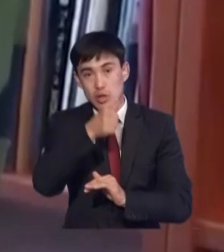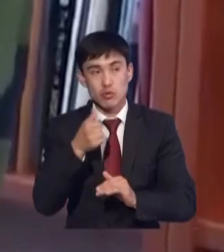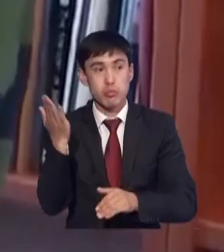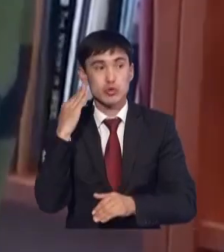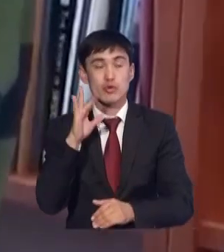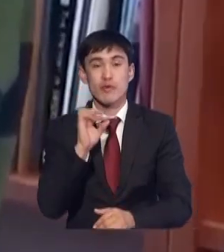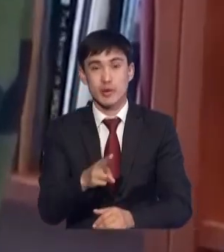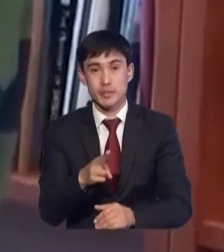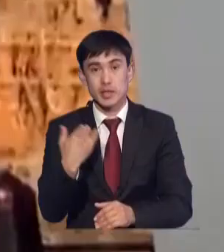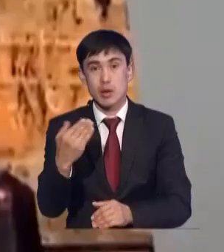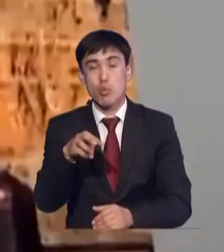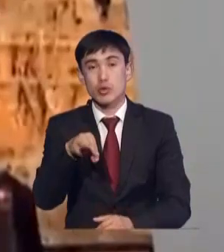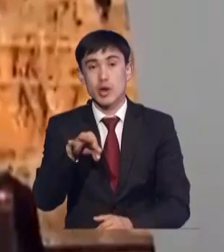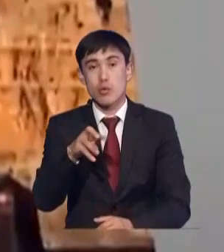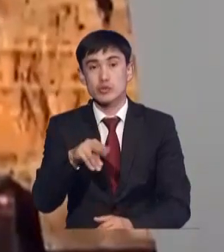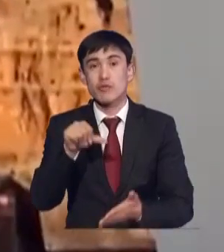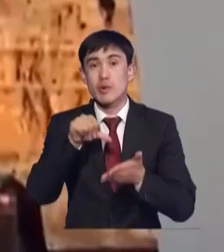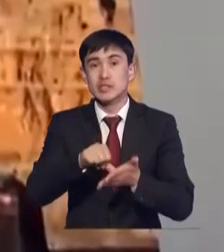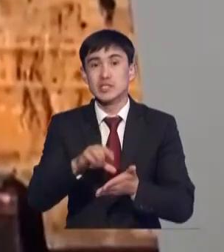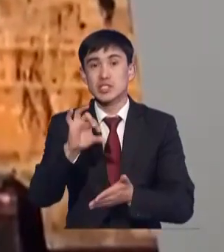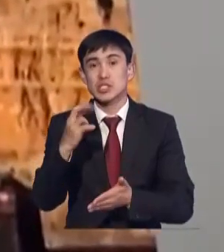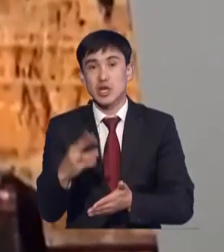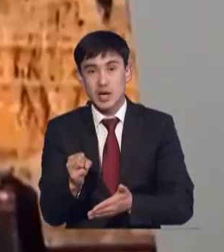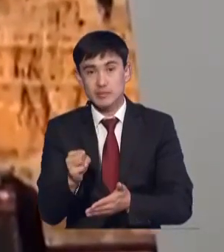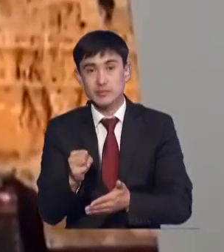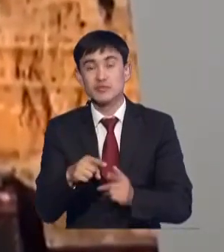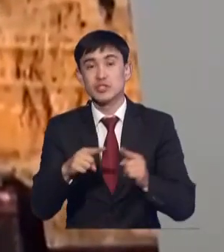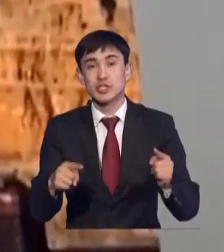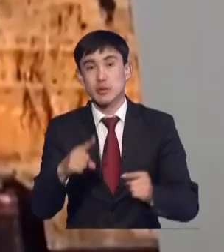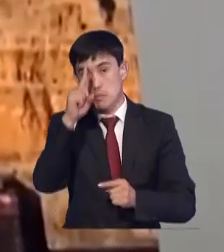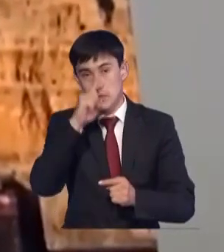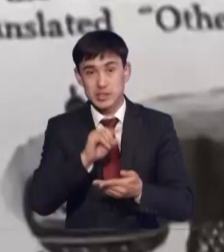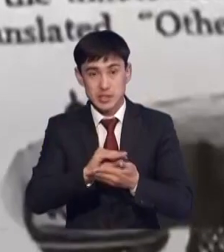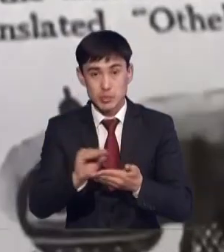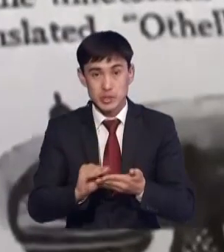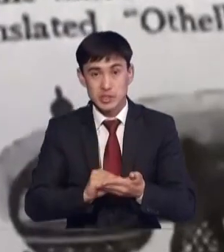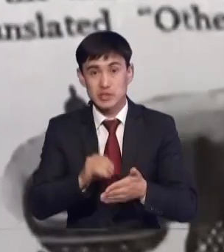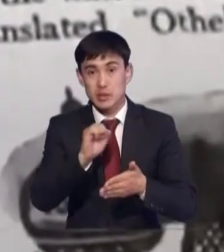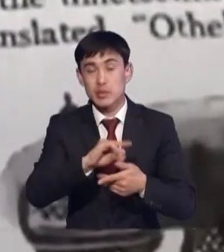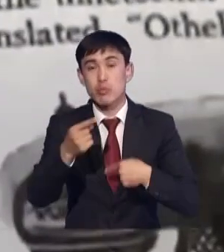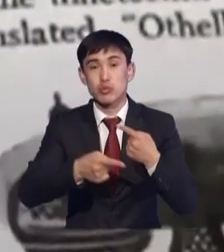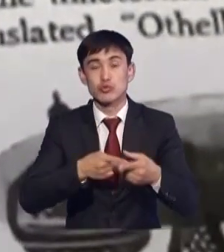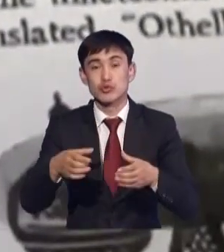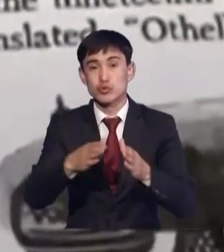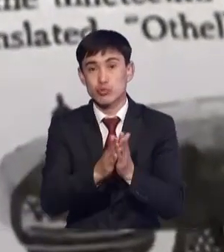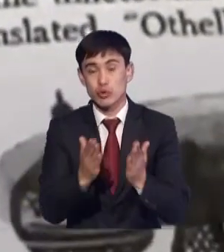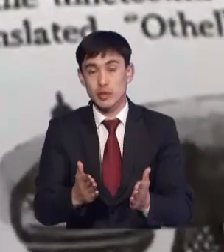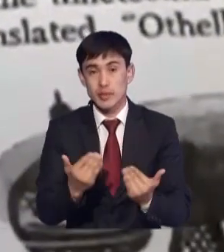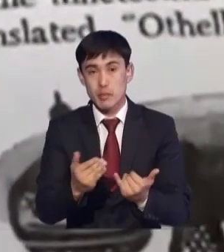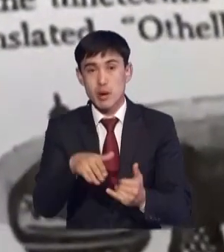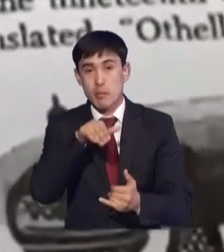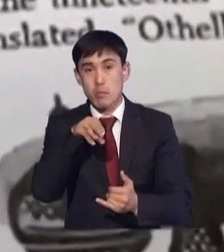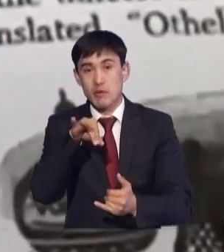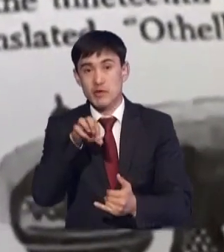прошлого века тогда Мухтар Ауэзов посетил Соединённые Штаты и в течение месяца записывал заметки для будущего сборника теперь